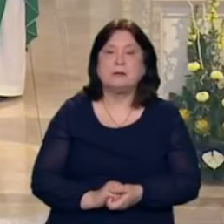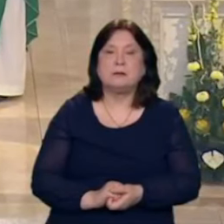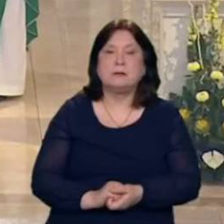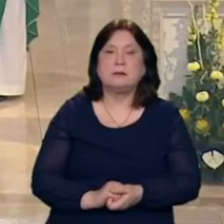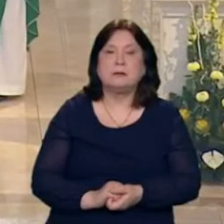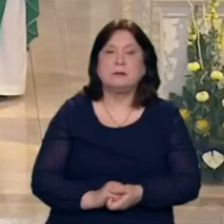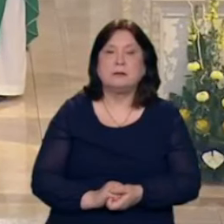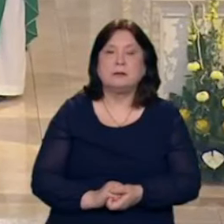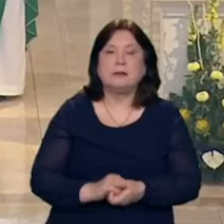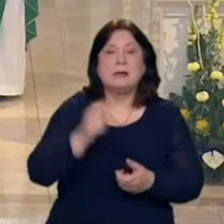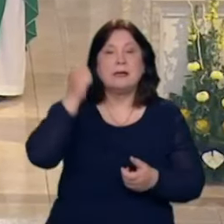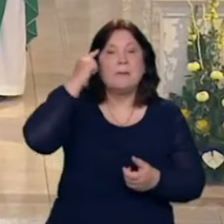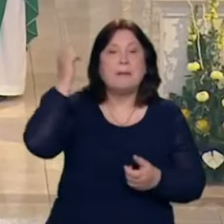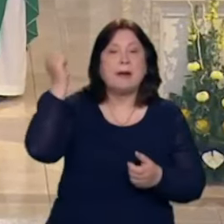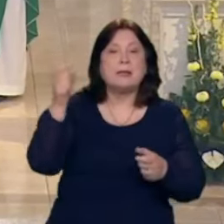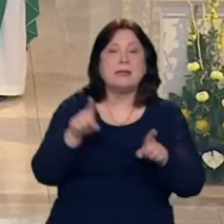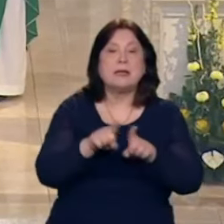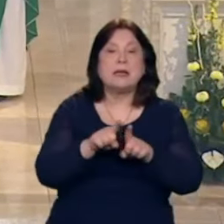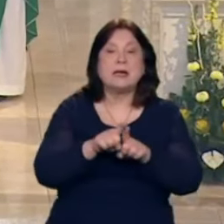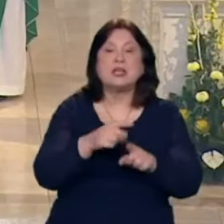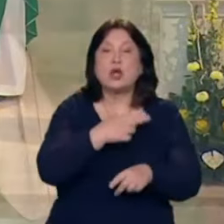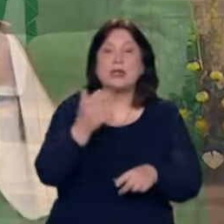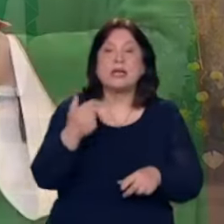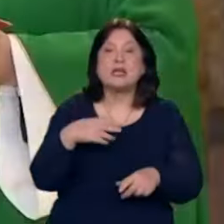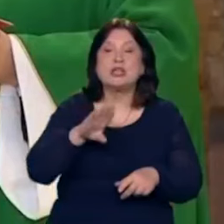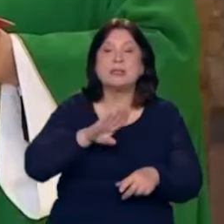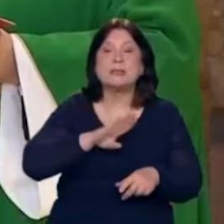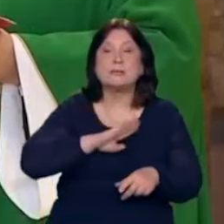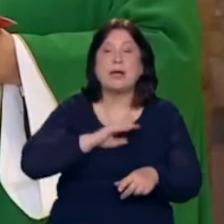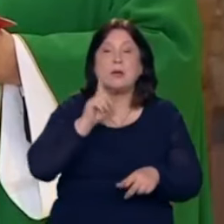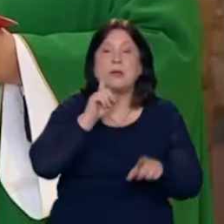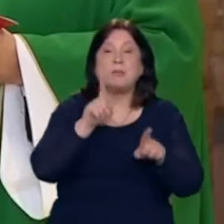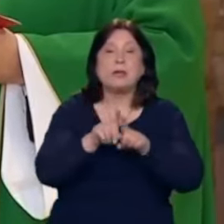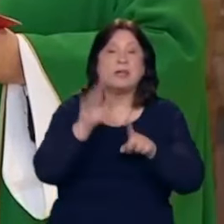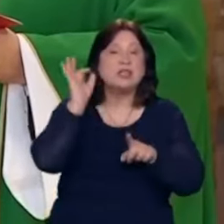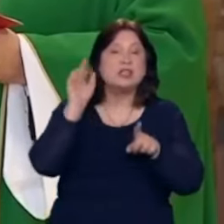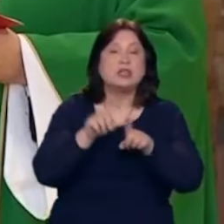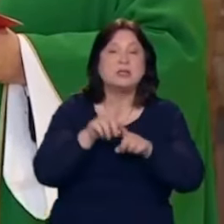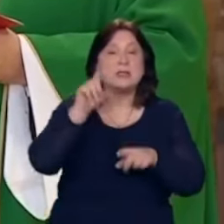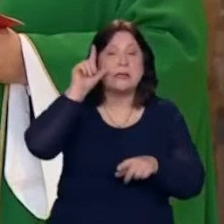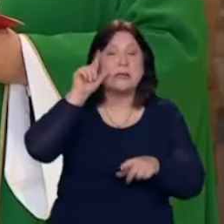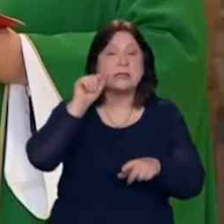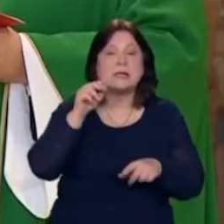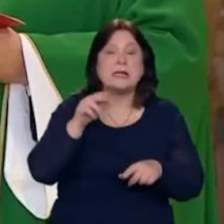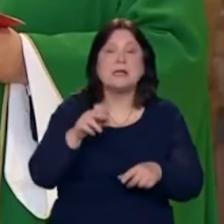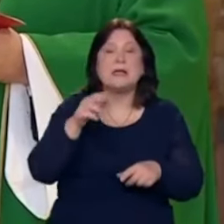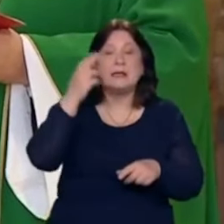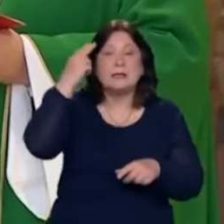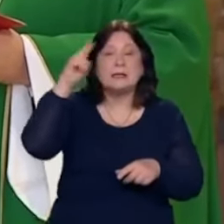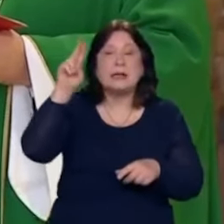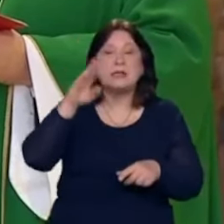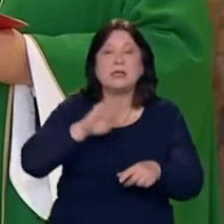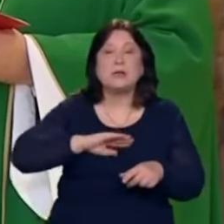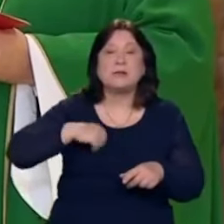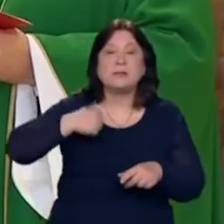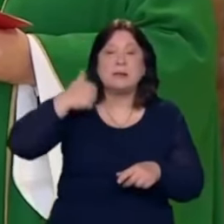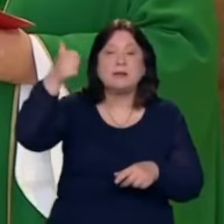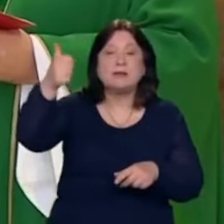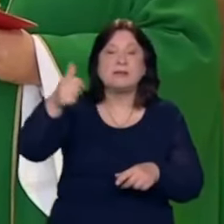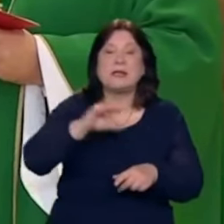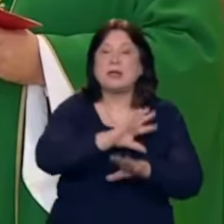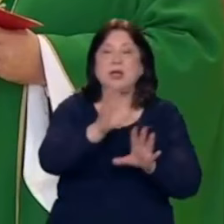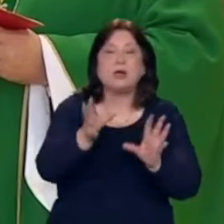duchowieństwem Pamiętaj także naszych zmarłych braciach i siostrach którzy zasnęli z nadzieją zmartwychwstania i